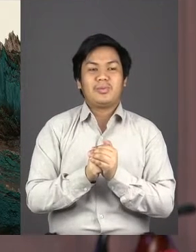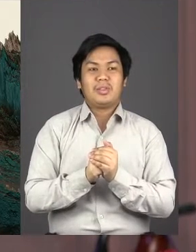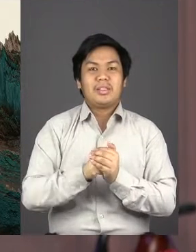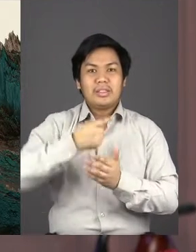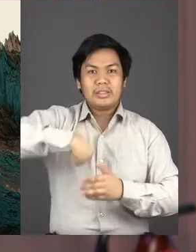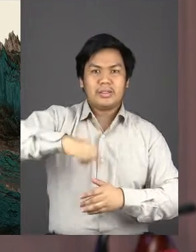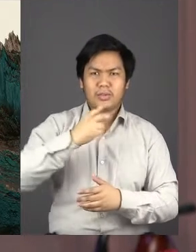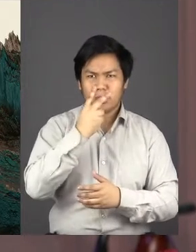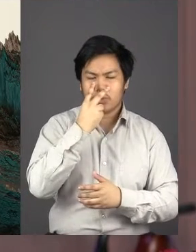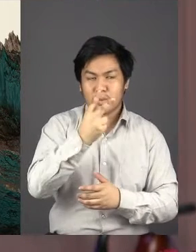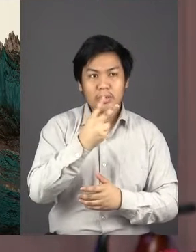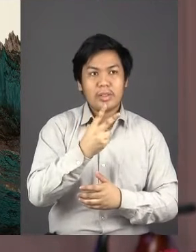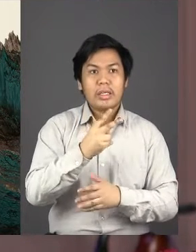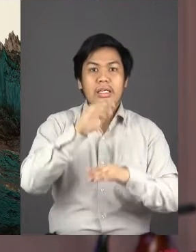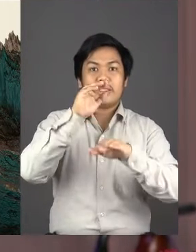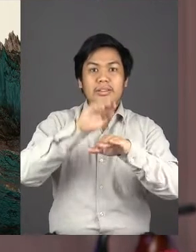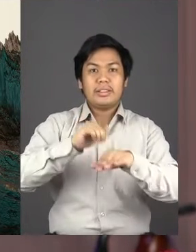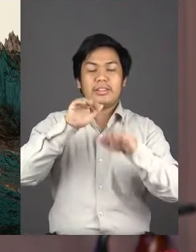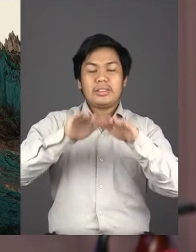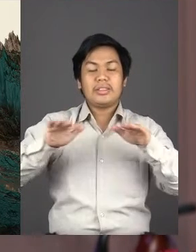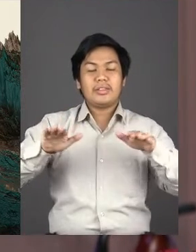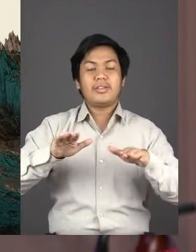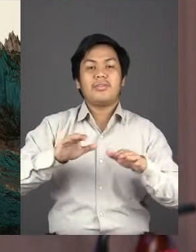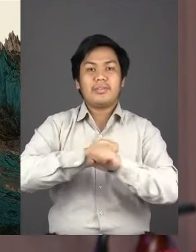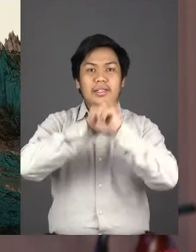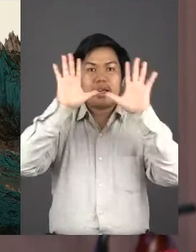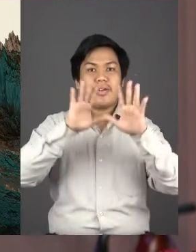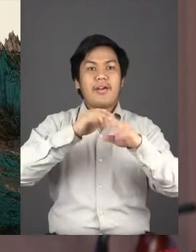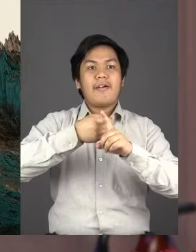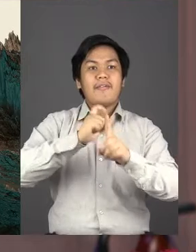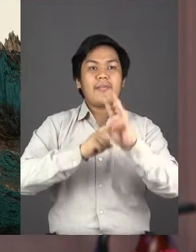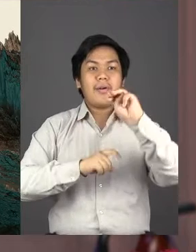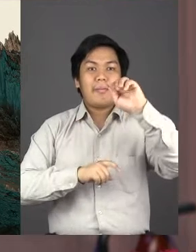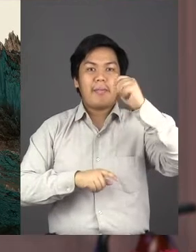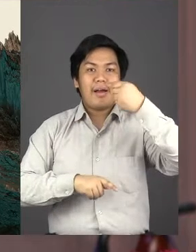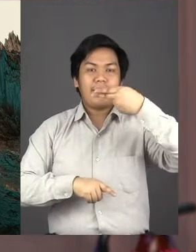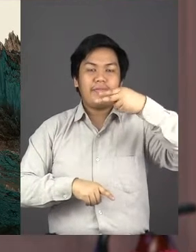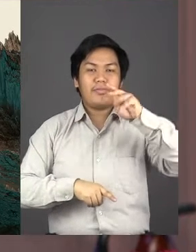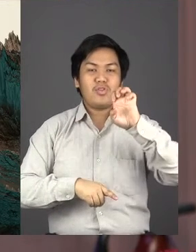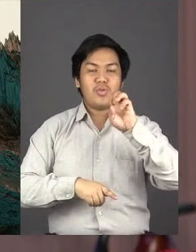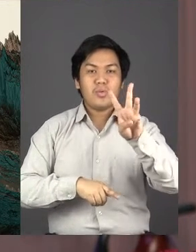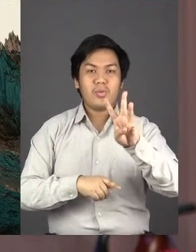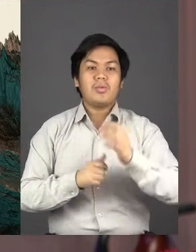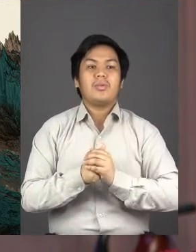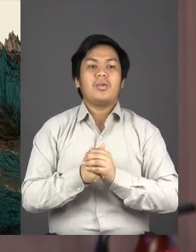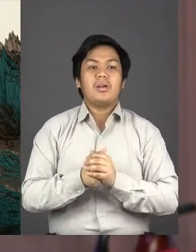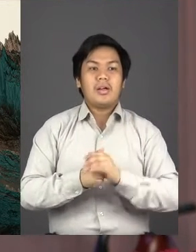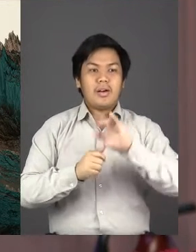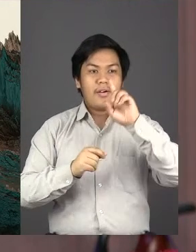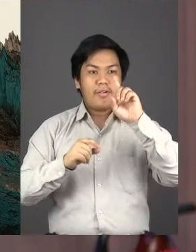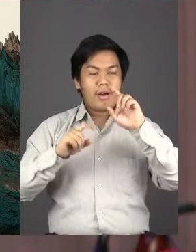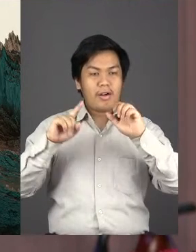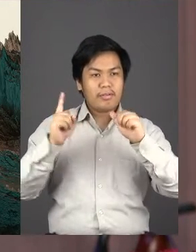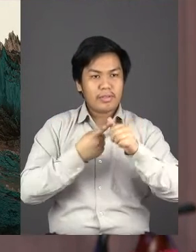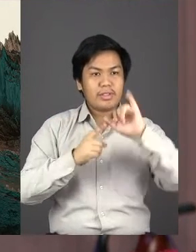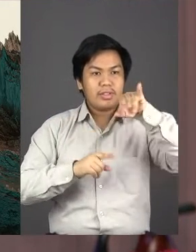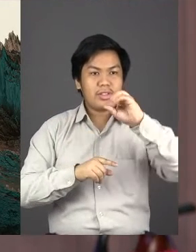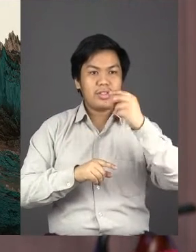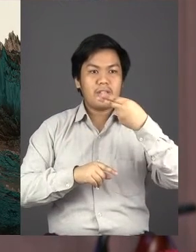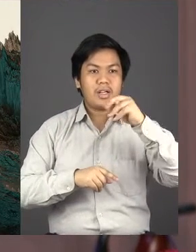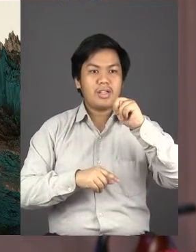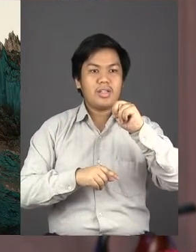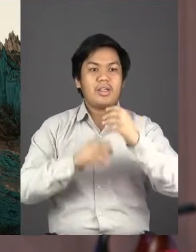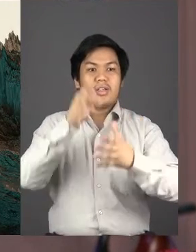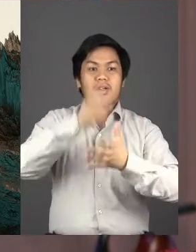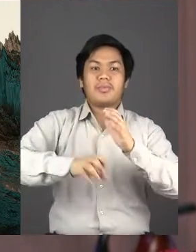yan, yung pagtawag sa atin bilang children of light sa Matthew 5, 14 to 16. Sa 1 John chapter 1, verses 5 to 7. Titignan